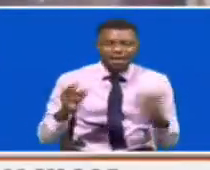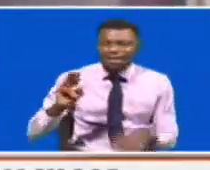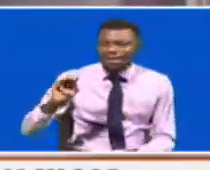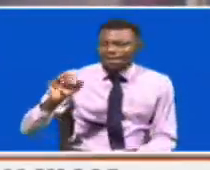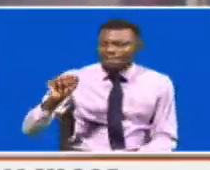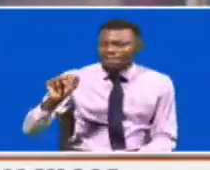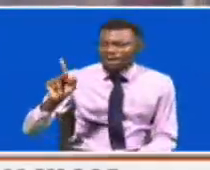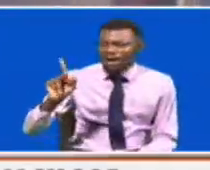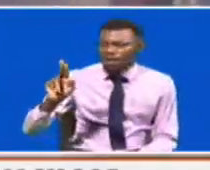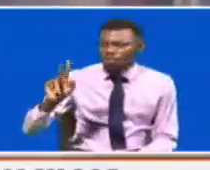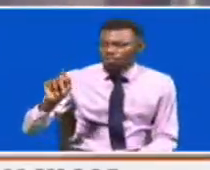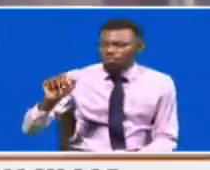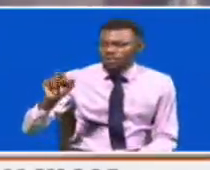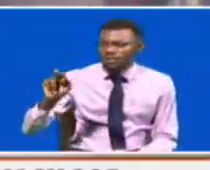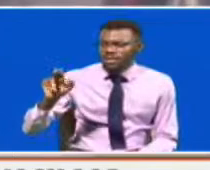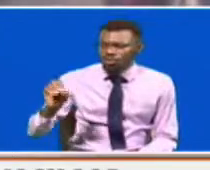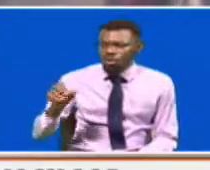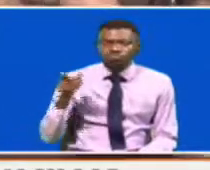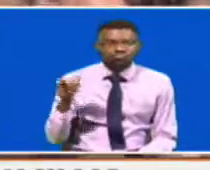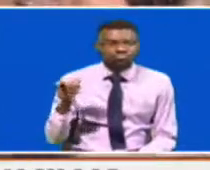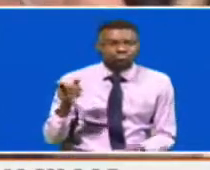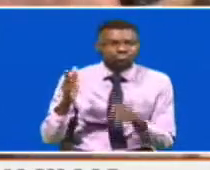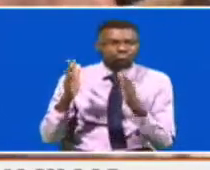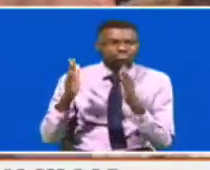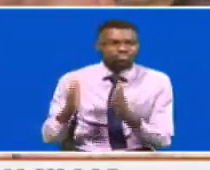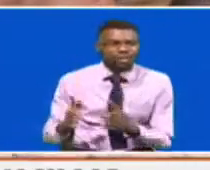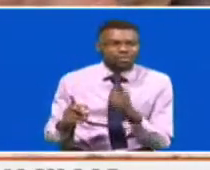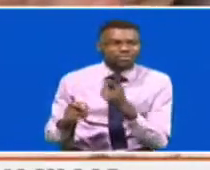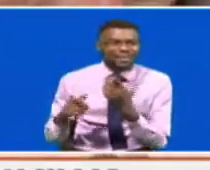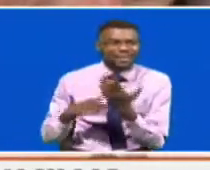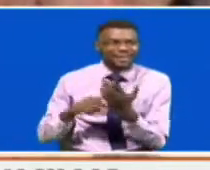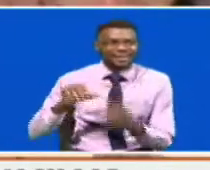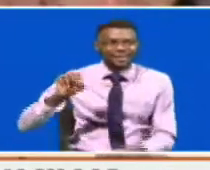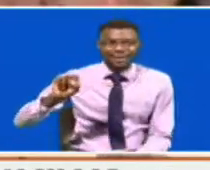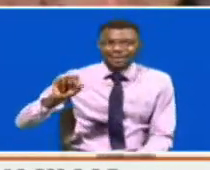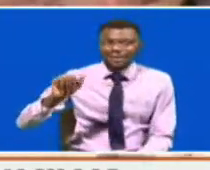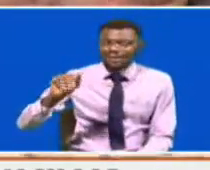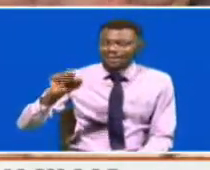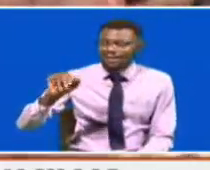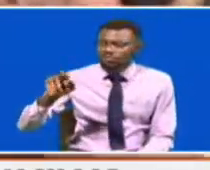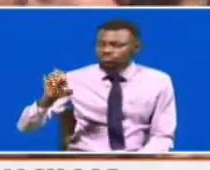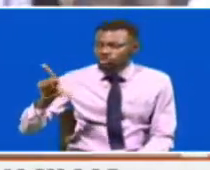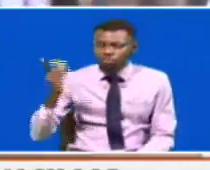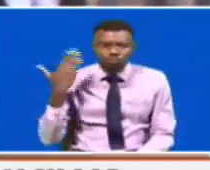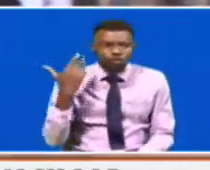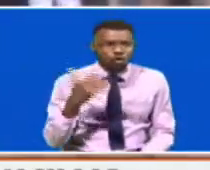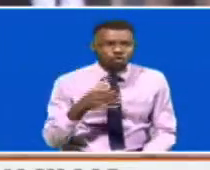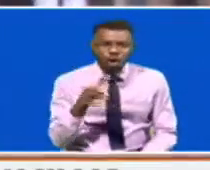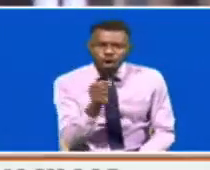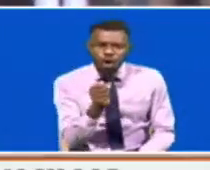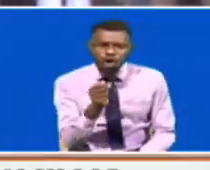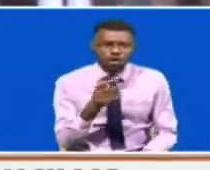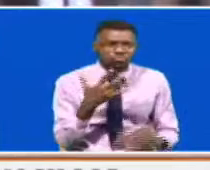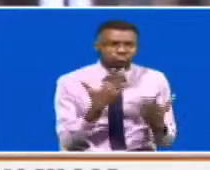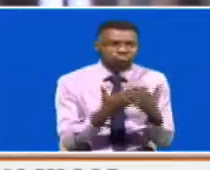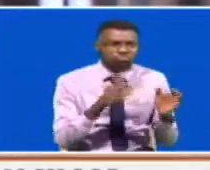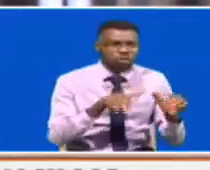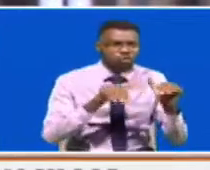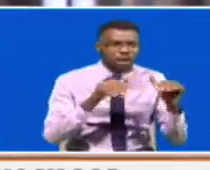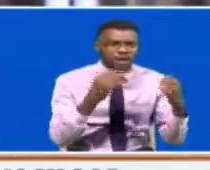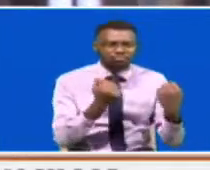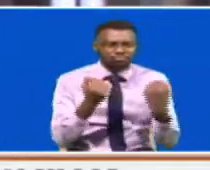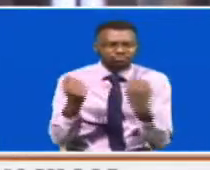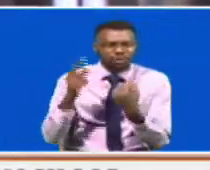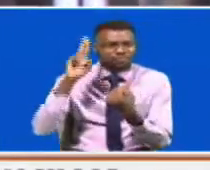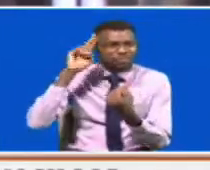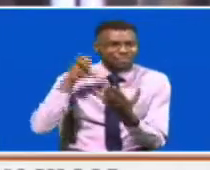makutano Kipkemboi Kirui, mshukiwa huyo anayejulikana kama Samuel Kemoi alikuwa amezuiliwa akisubiri kusafirishwa katika kituo cha